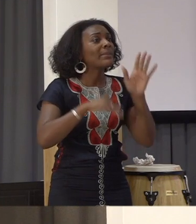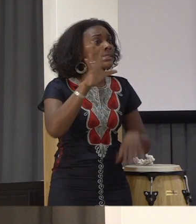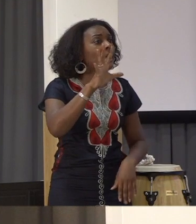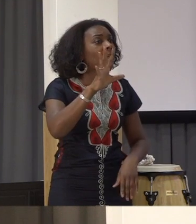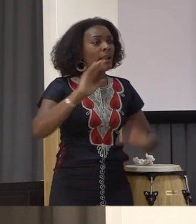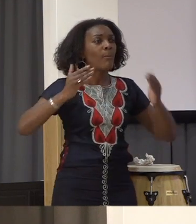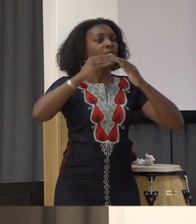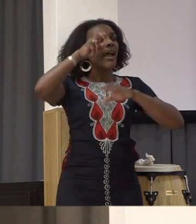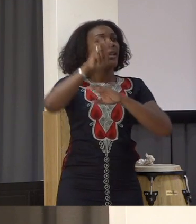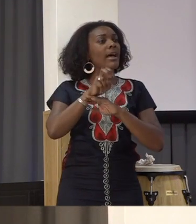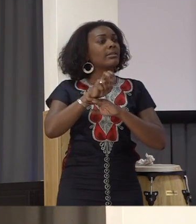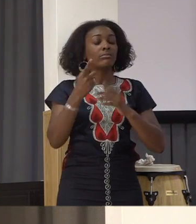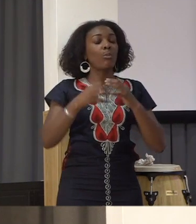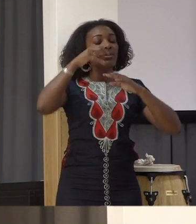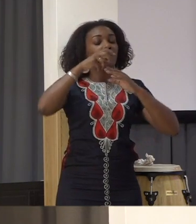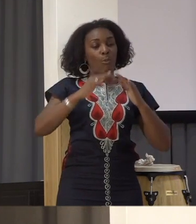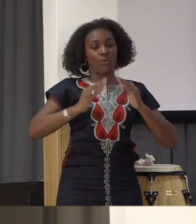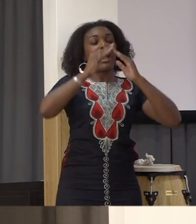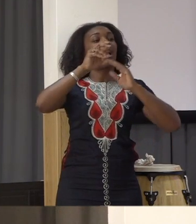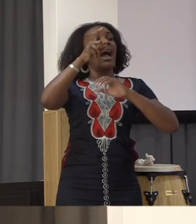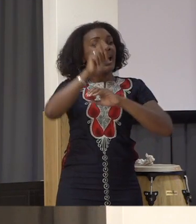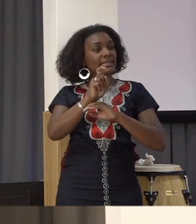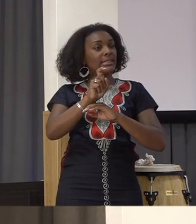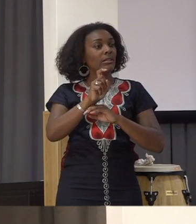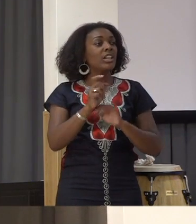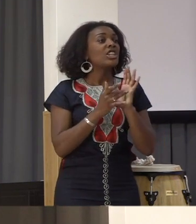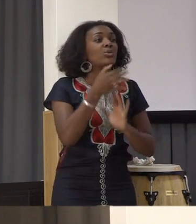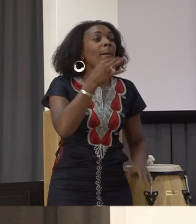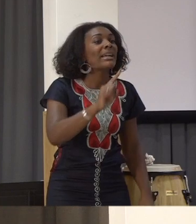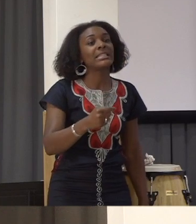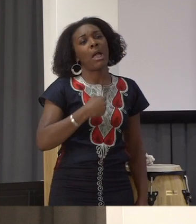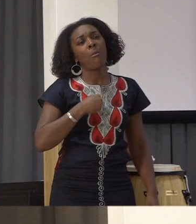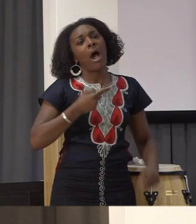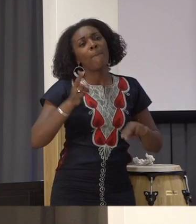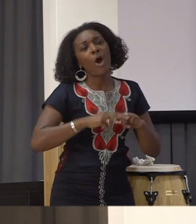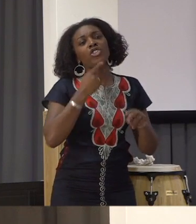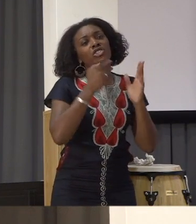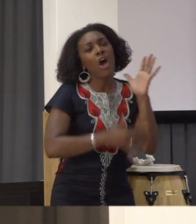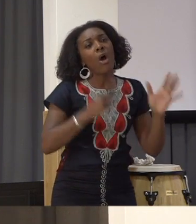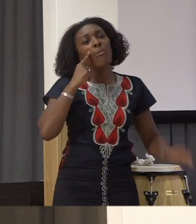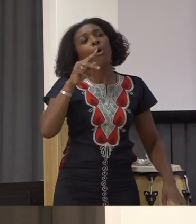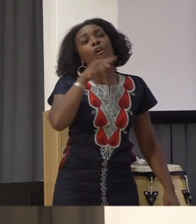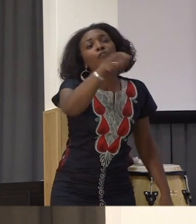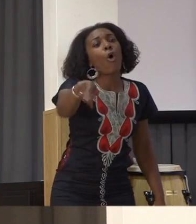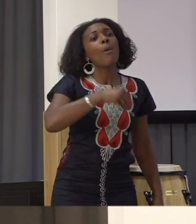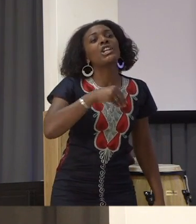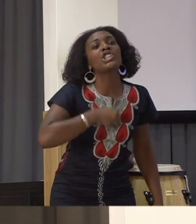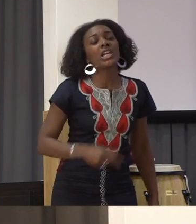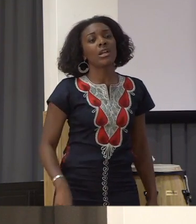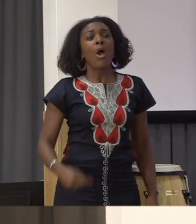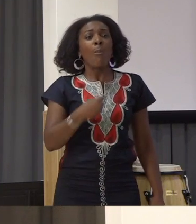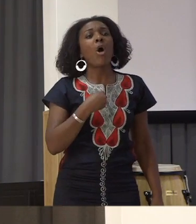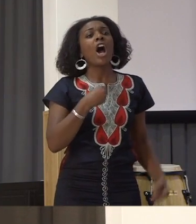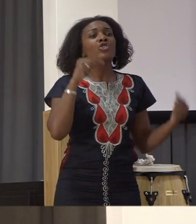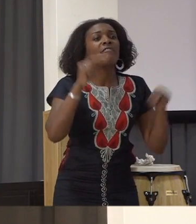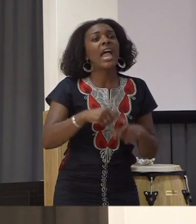sermon, il n'a pas commencé par dire « Je viens verser mon sang pour vos péchés ». Il n'a pas dit « Je viens guérir les malades ». Il